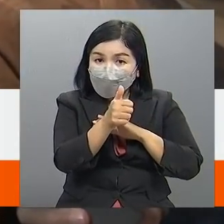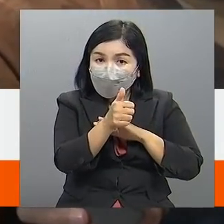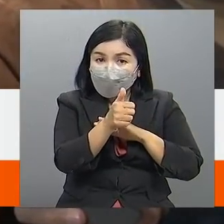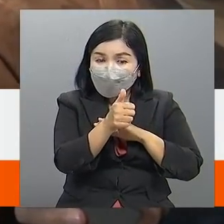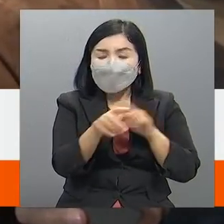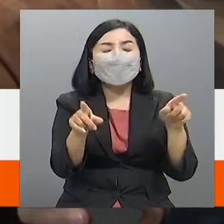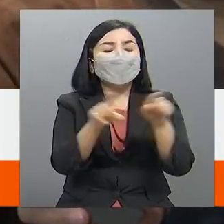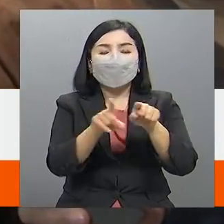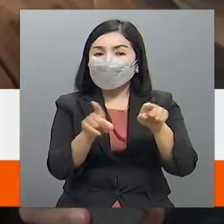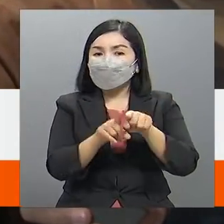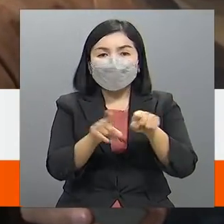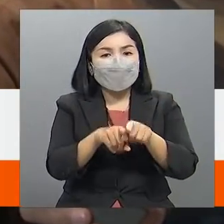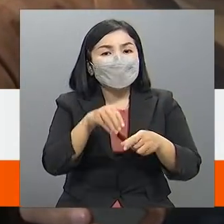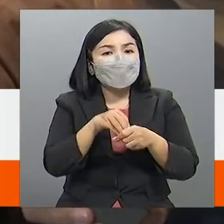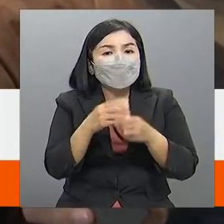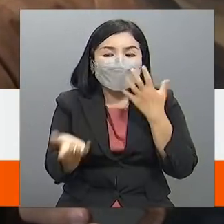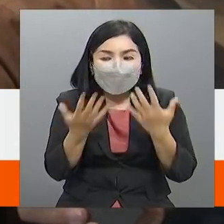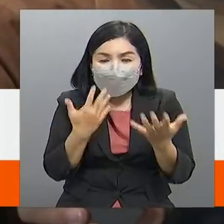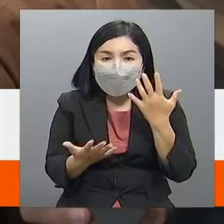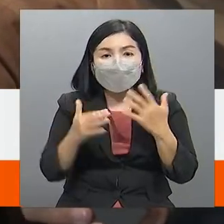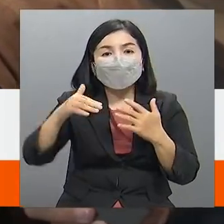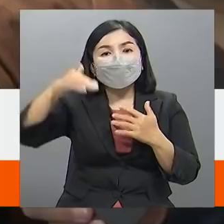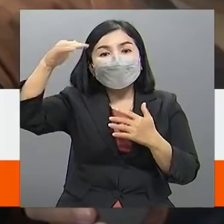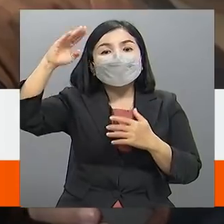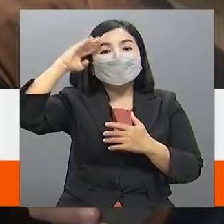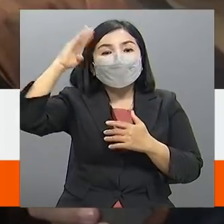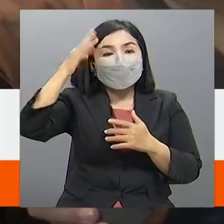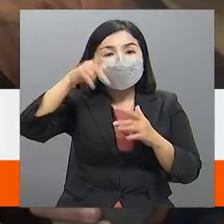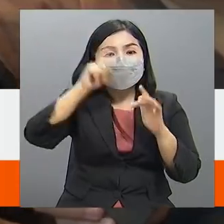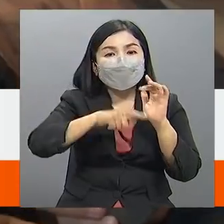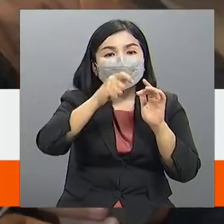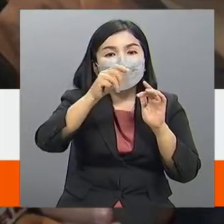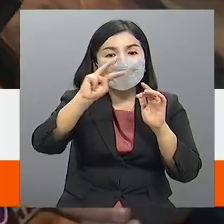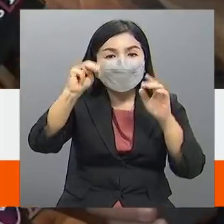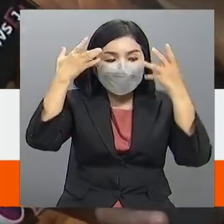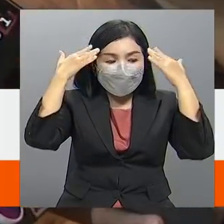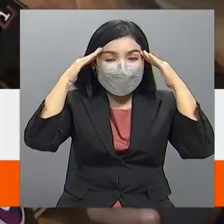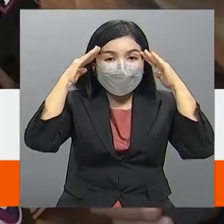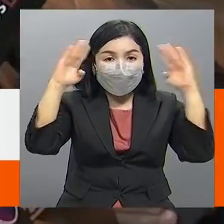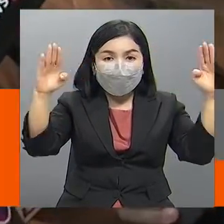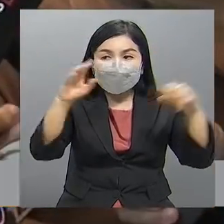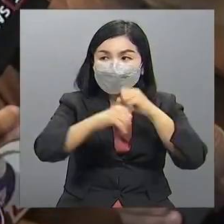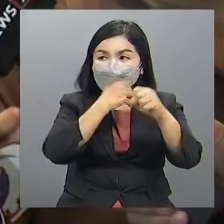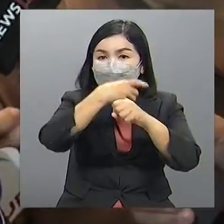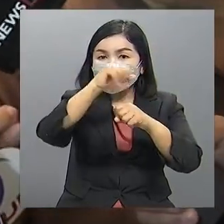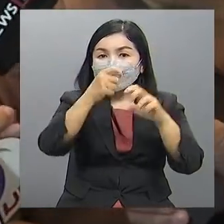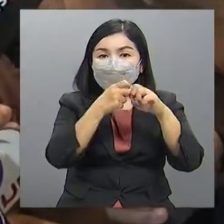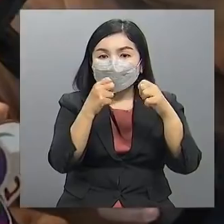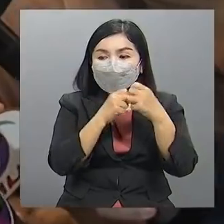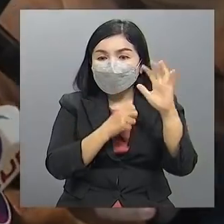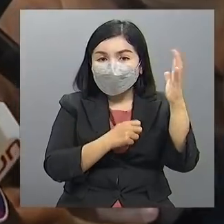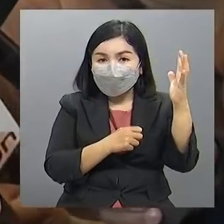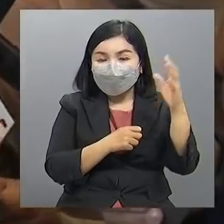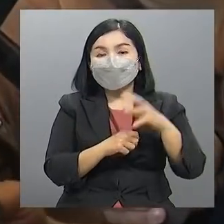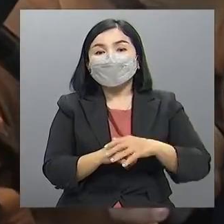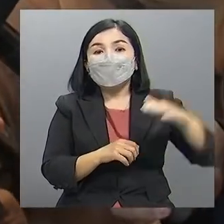อยู่ตรงไหนผมอยู่กับพี่ป้อมเนี่ยผมอยู่มาเป็นไม่รู้กี่สิบปีมาแล้วนะไม่มีอะไรหรอก คุยเขา คือพี่ชาย